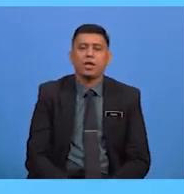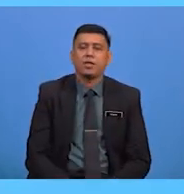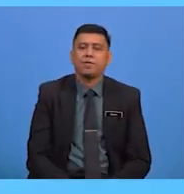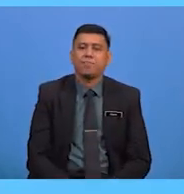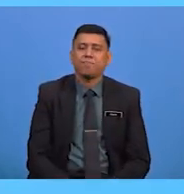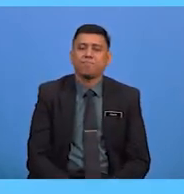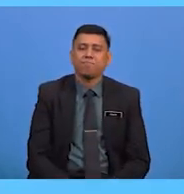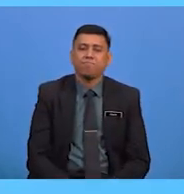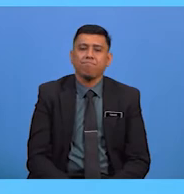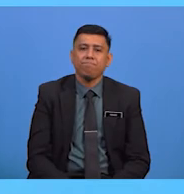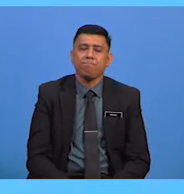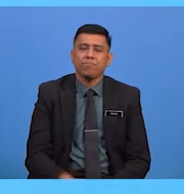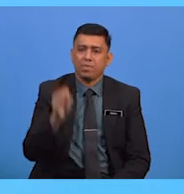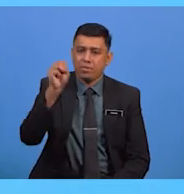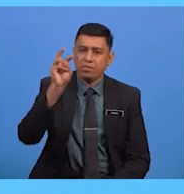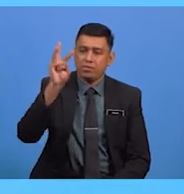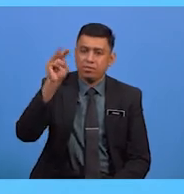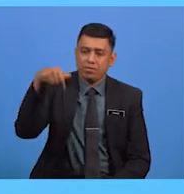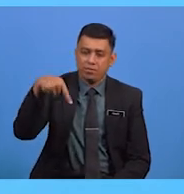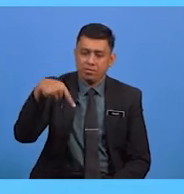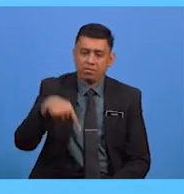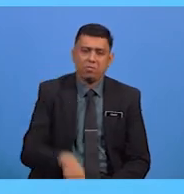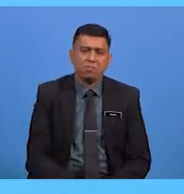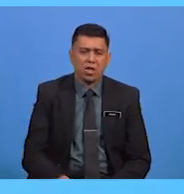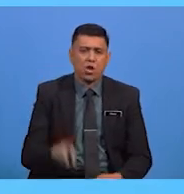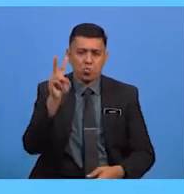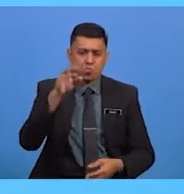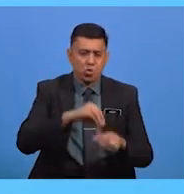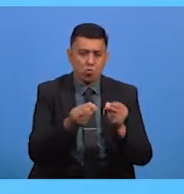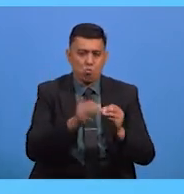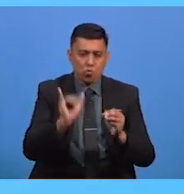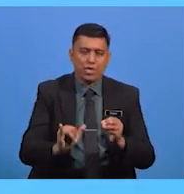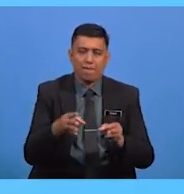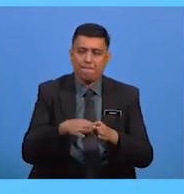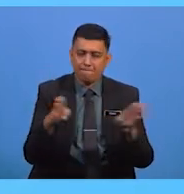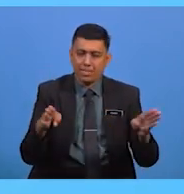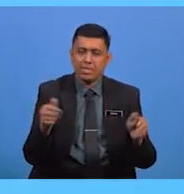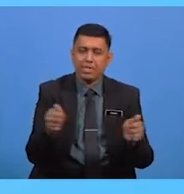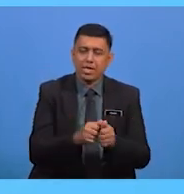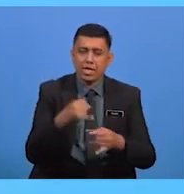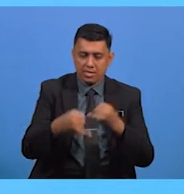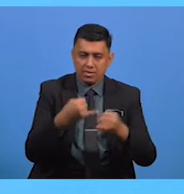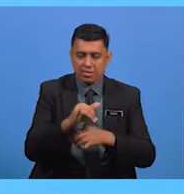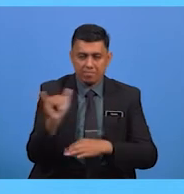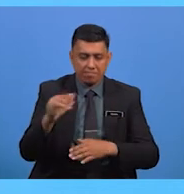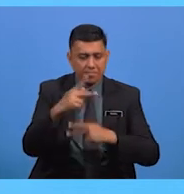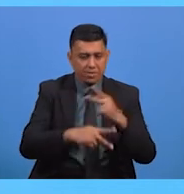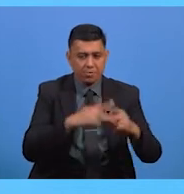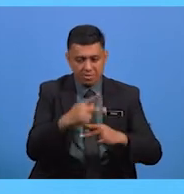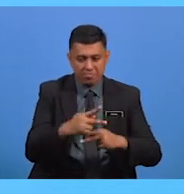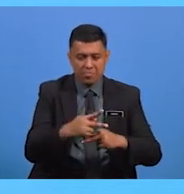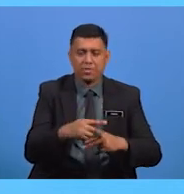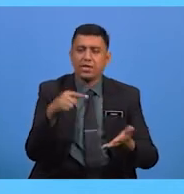akan melaksanakan proses swap di antara 2 nombor yang dibandingkan nanti dengan jayanya. Setelah proses